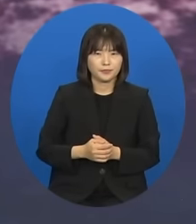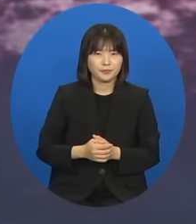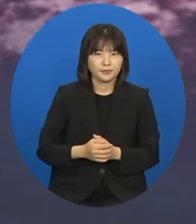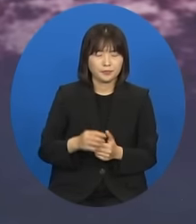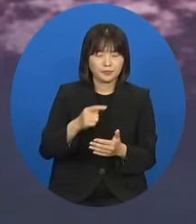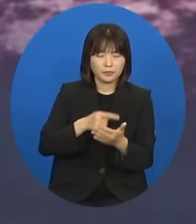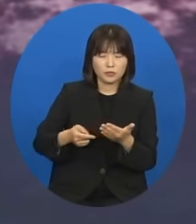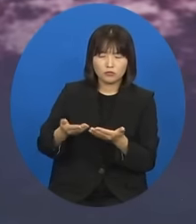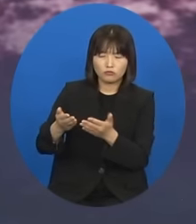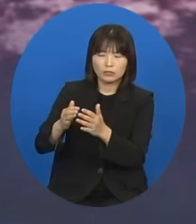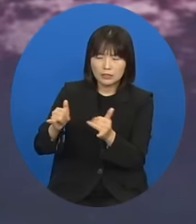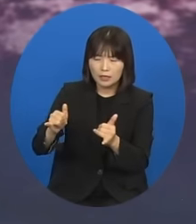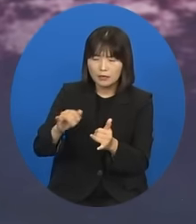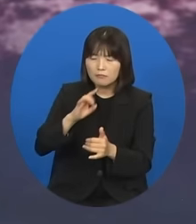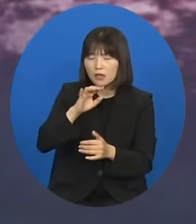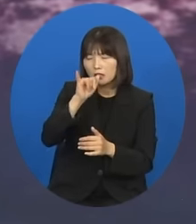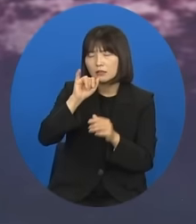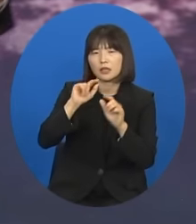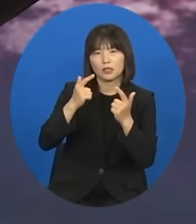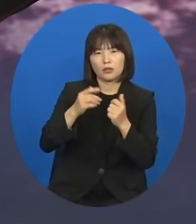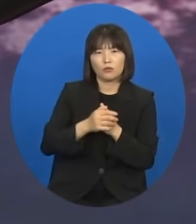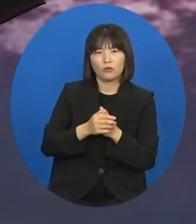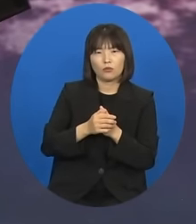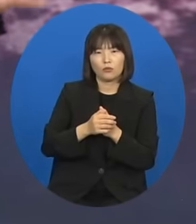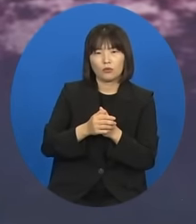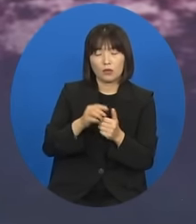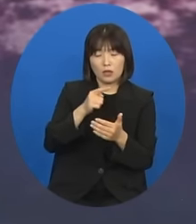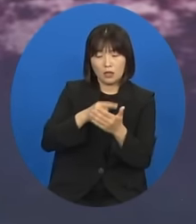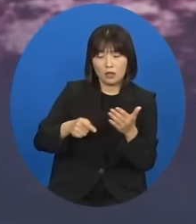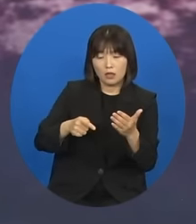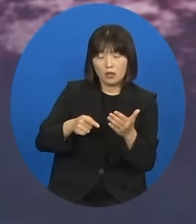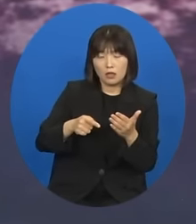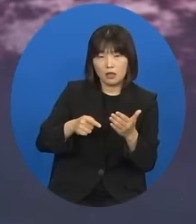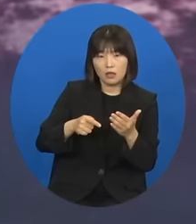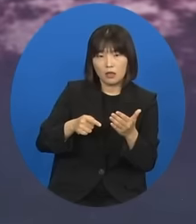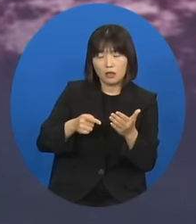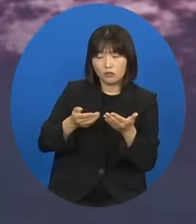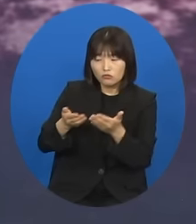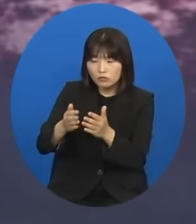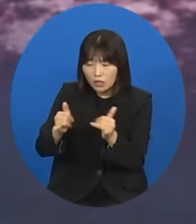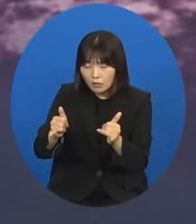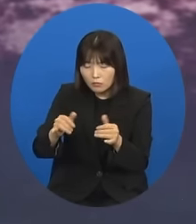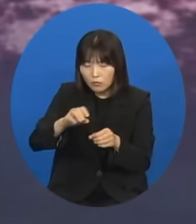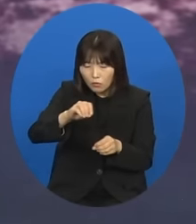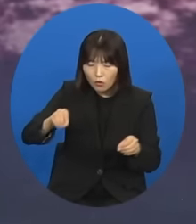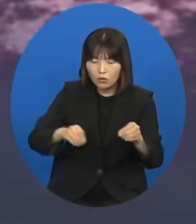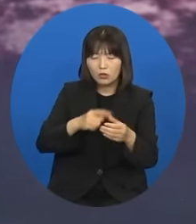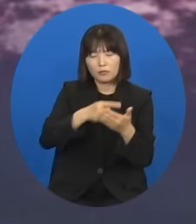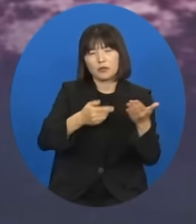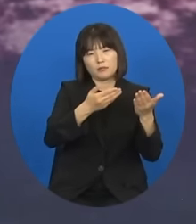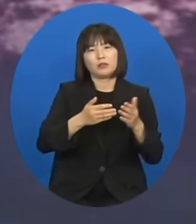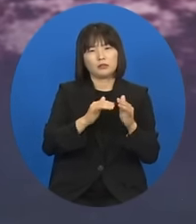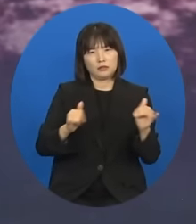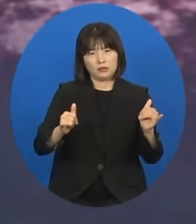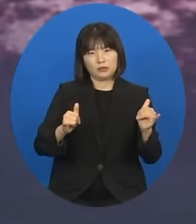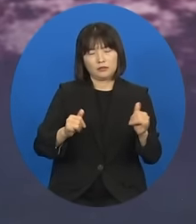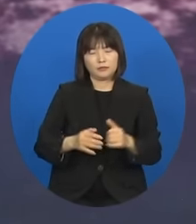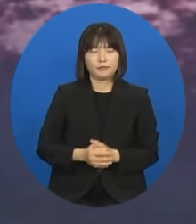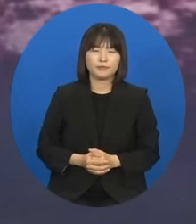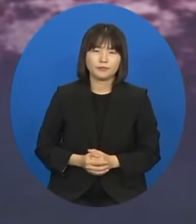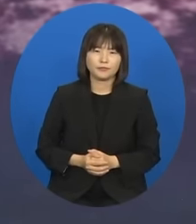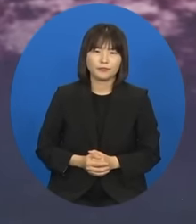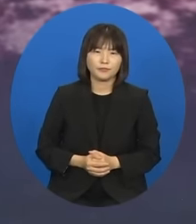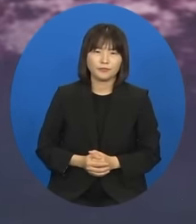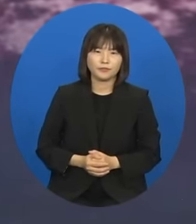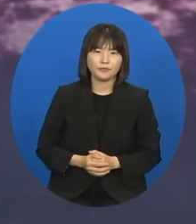사실은 피해자인 거죠 여러분 아브라함의 거짓말이 이삭에게서 이삭의 거짓말이 야곱에게서 야곱의 계속 흘러가는 거 아시죠